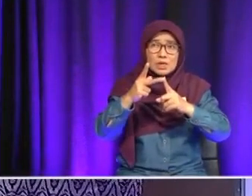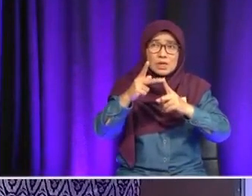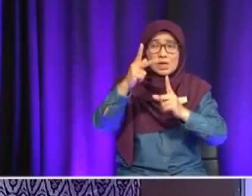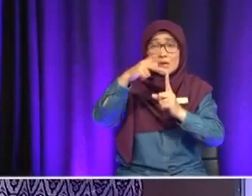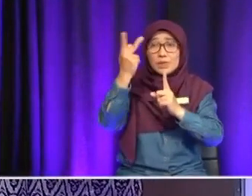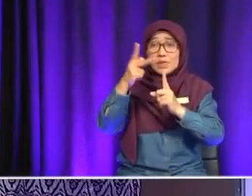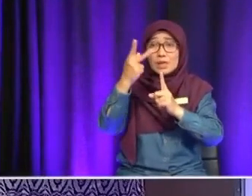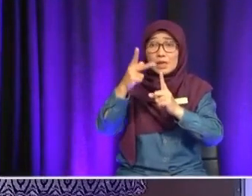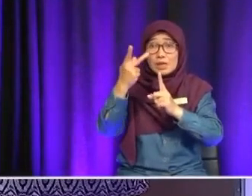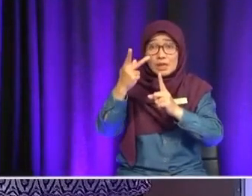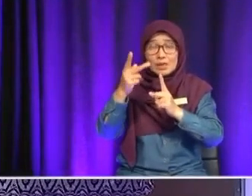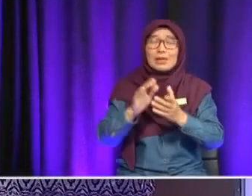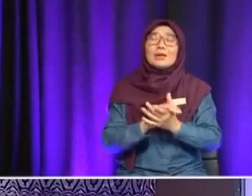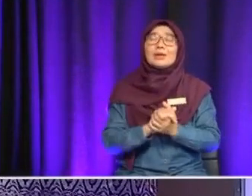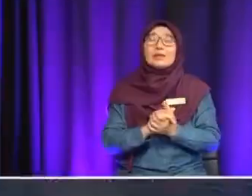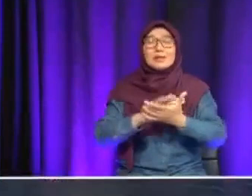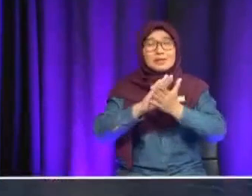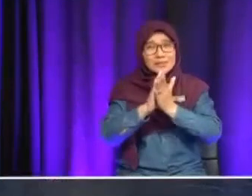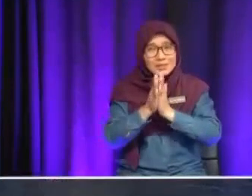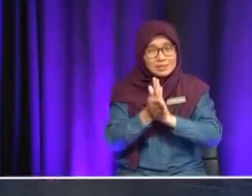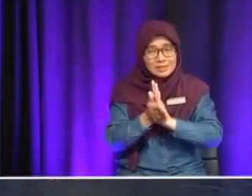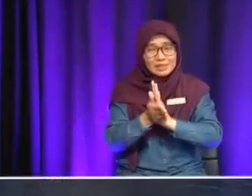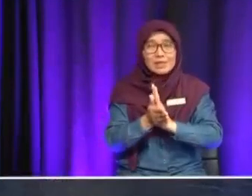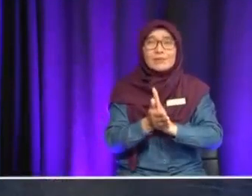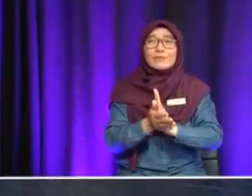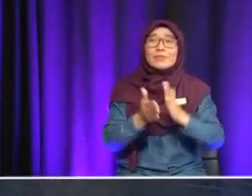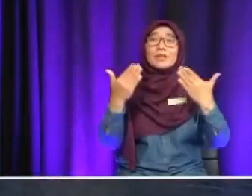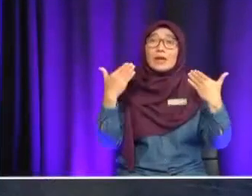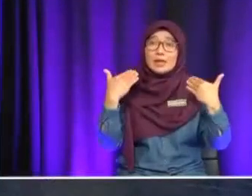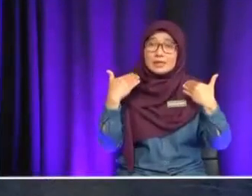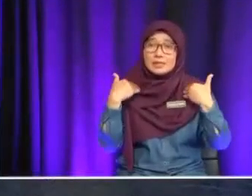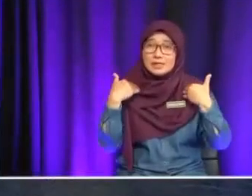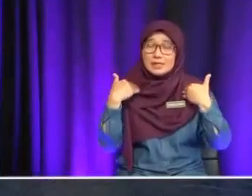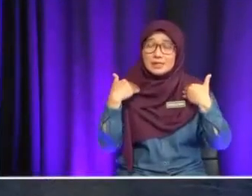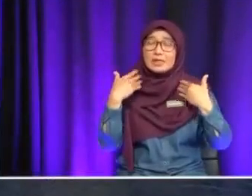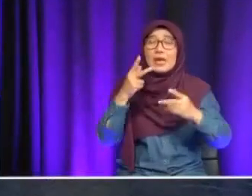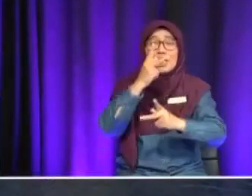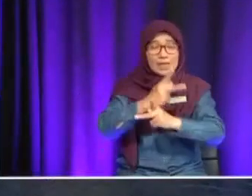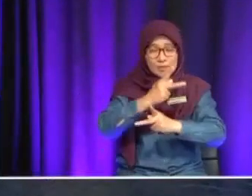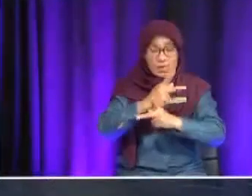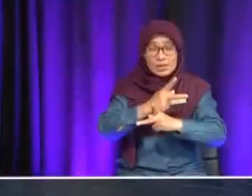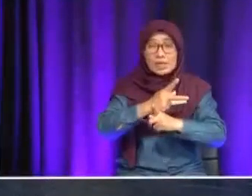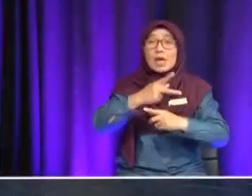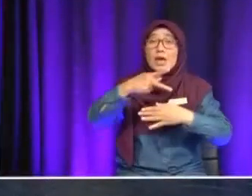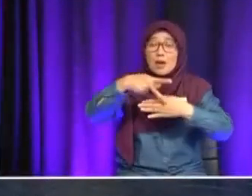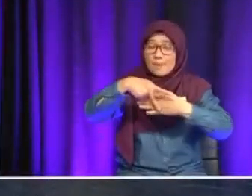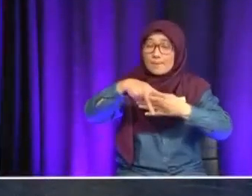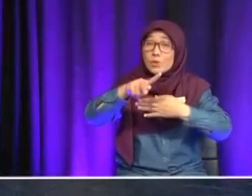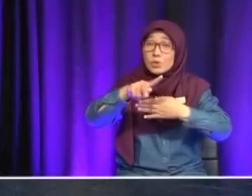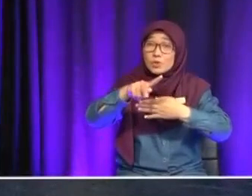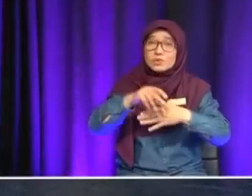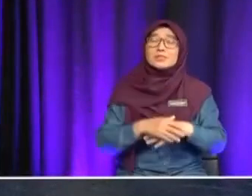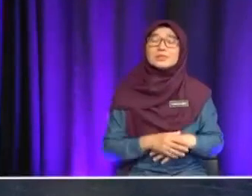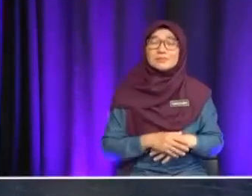dia dapat mengembangkan perniagaan tadi, membuka perniagaan tadi untuk atas dasar akad wakalah ataupun